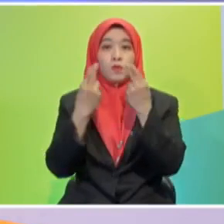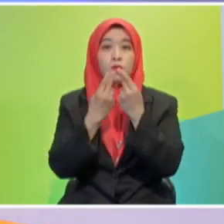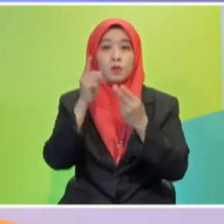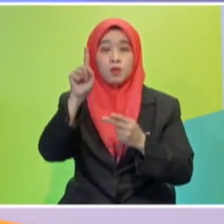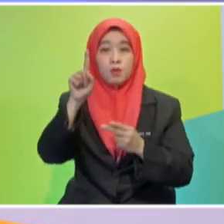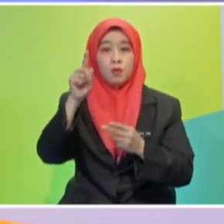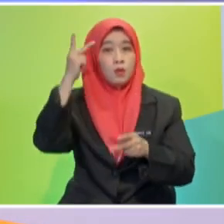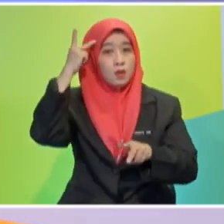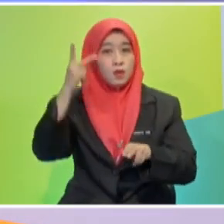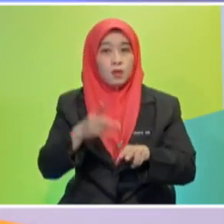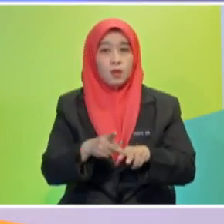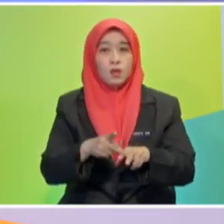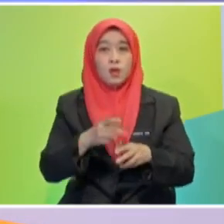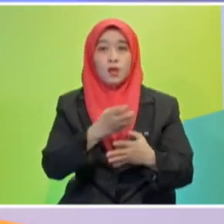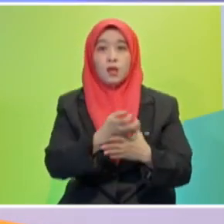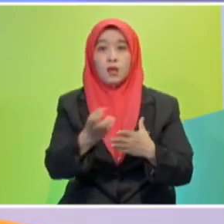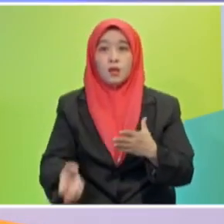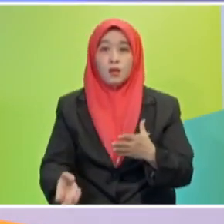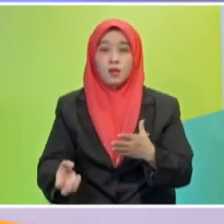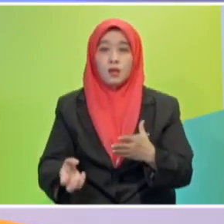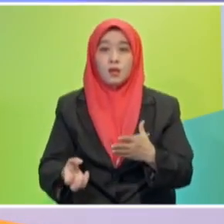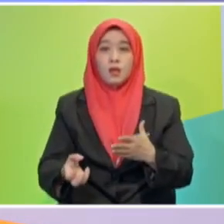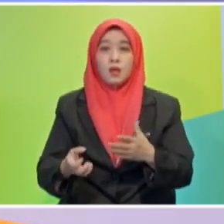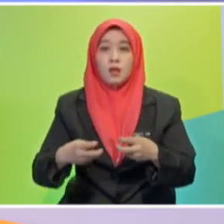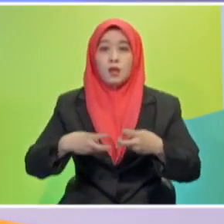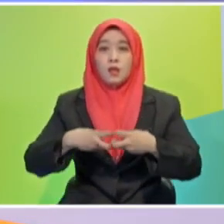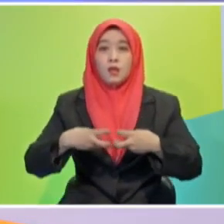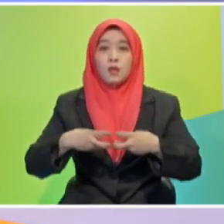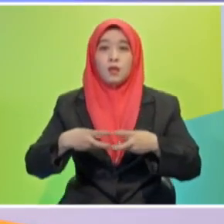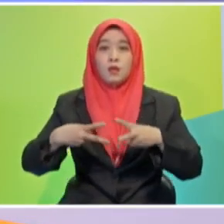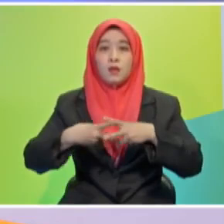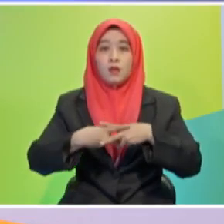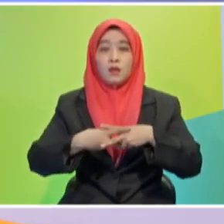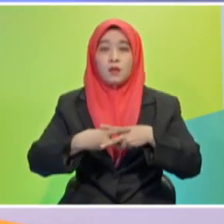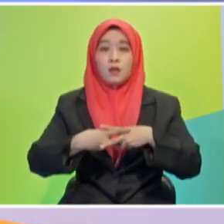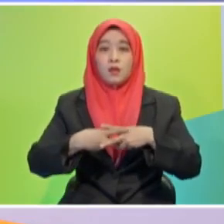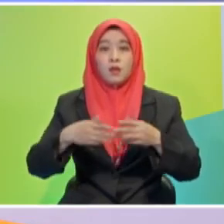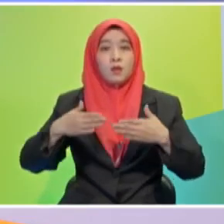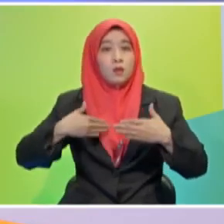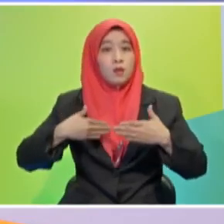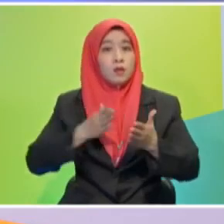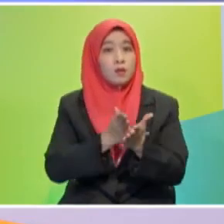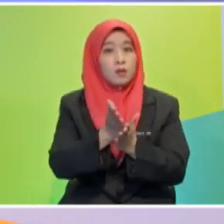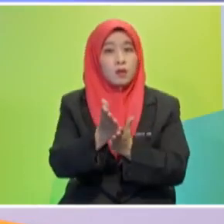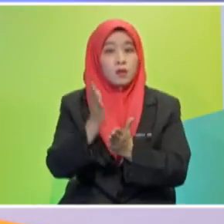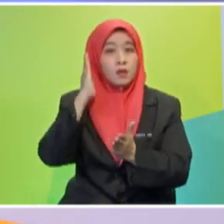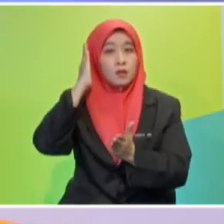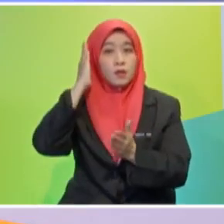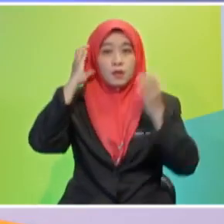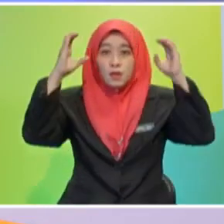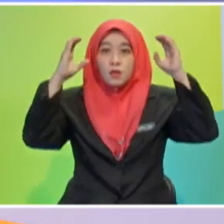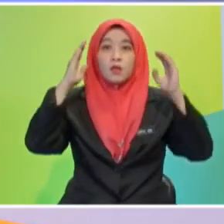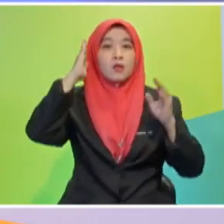kenali elemen elektromekanikal. Sebelum cikgu teruskan, cikgu akan beritahu